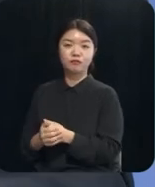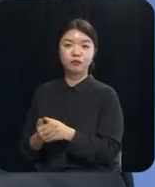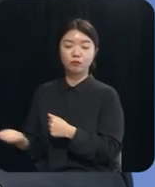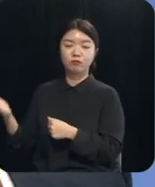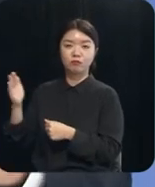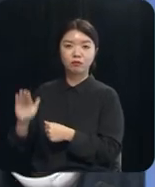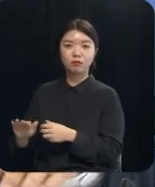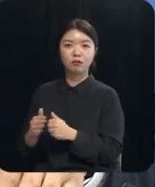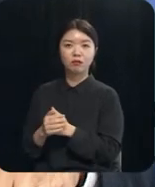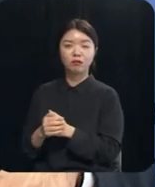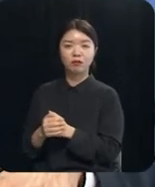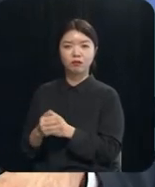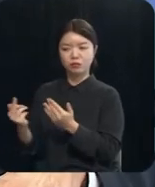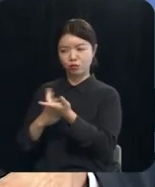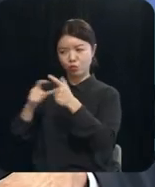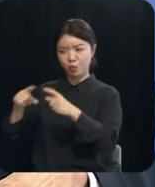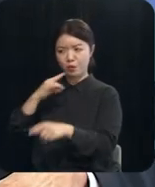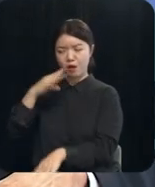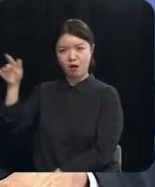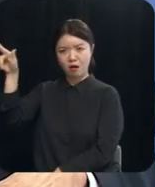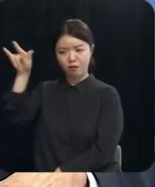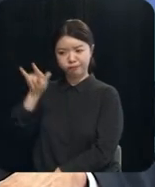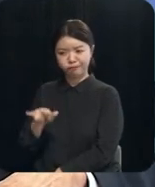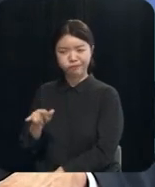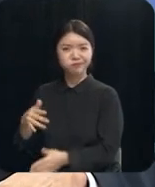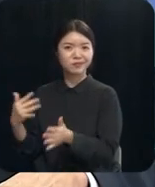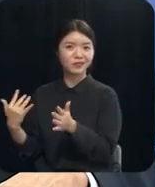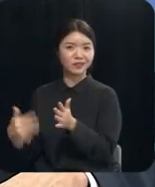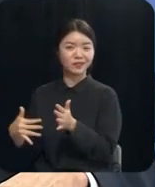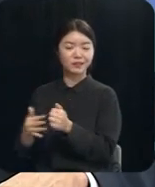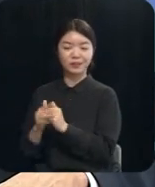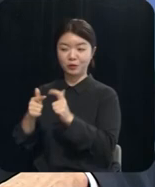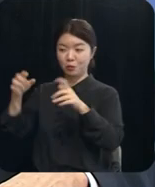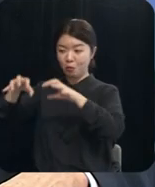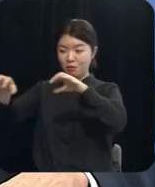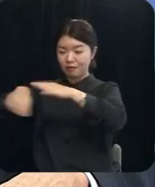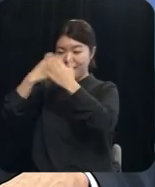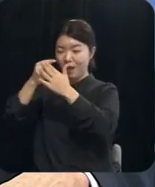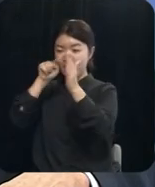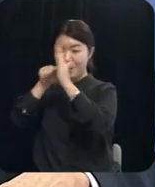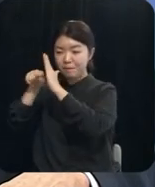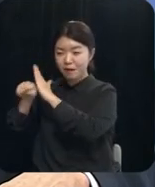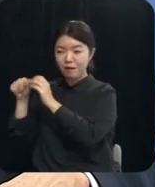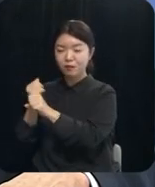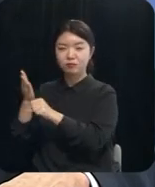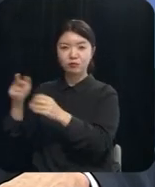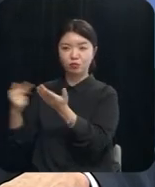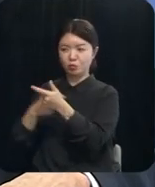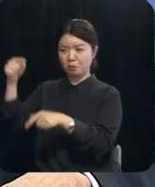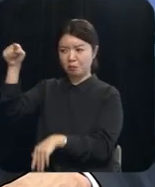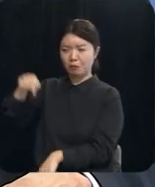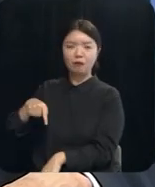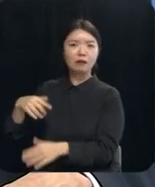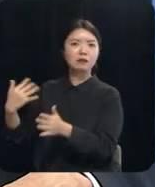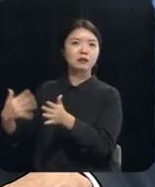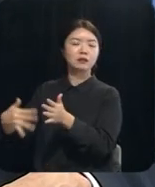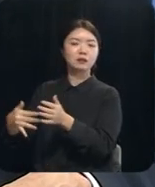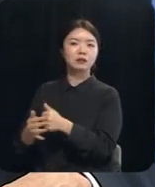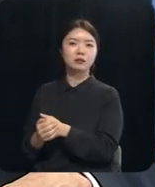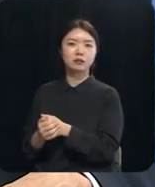그런데 유독 제주만 오지 않았어요. 여러 곳을 다니시면서. 저는